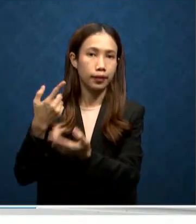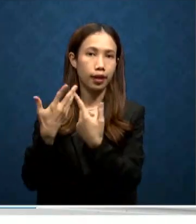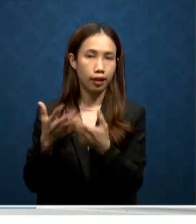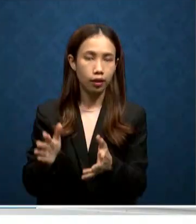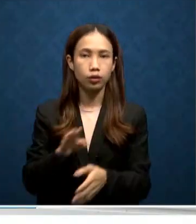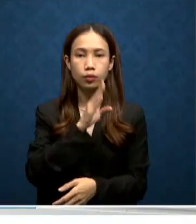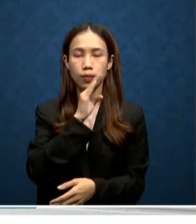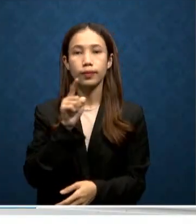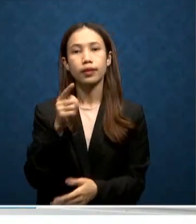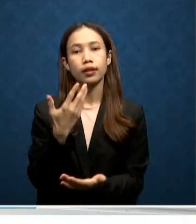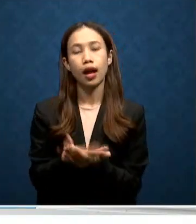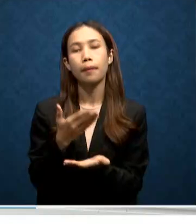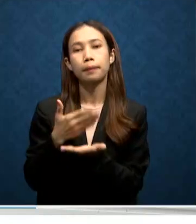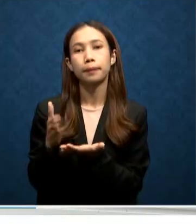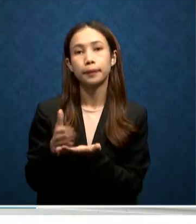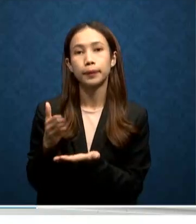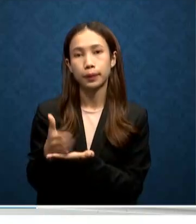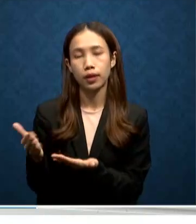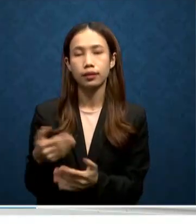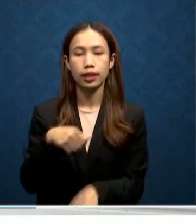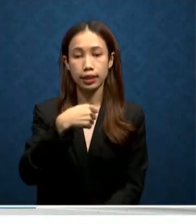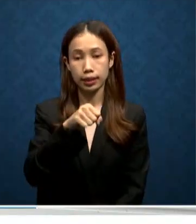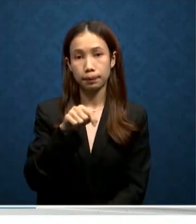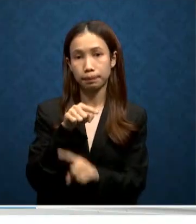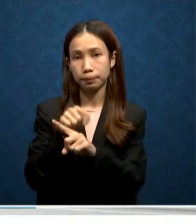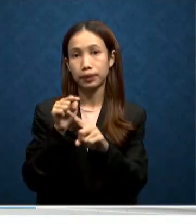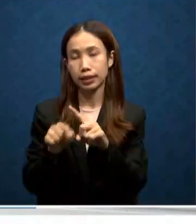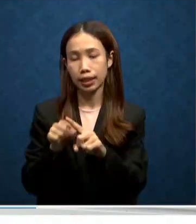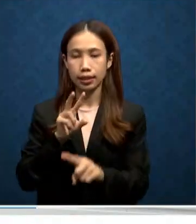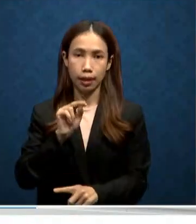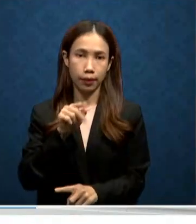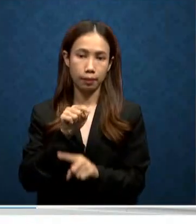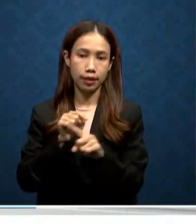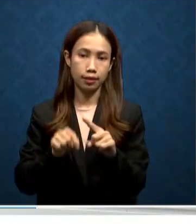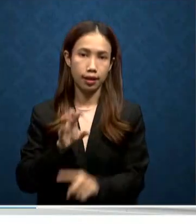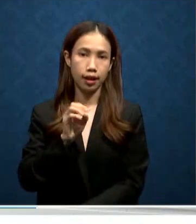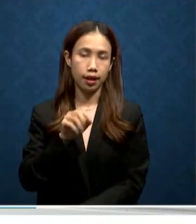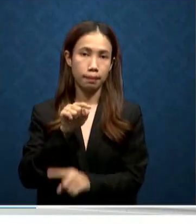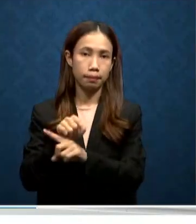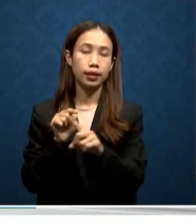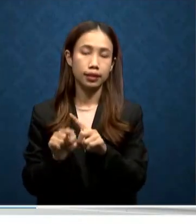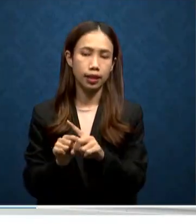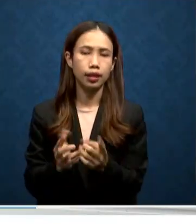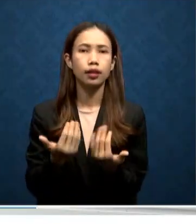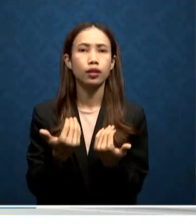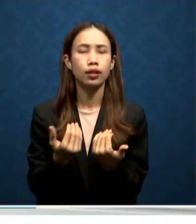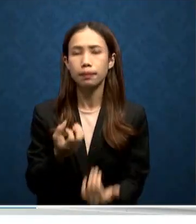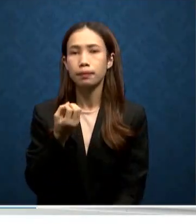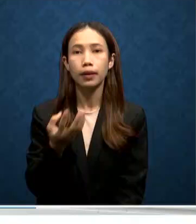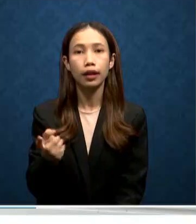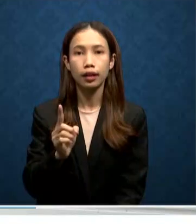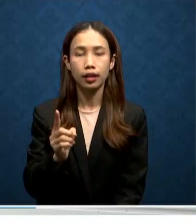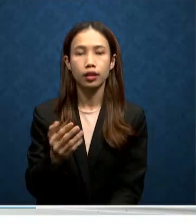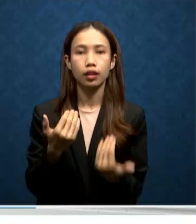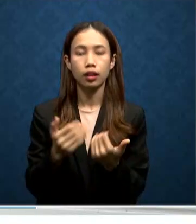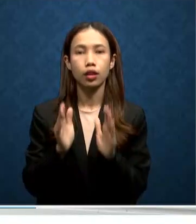ที่ได้ได้ผ่อนเอ่อ10% 30% 50%แต่ส่วนใหญ่ปัจจุบันเนี่ยนะครับแทบ